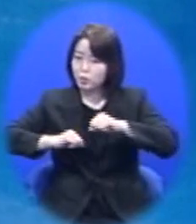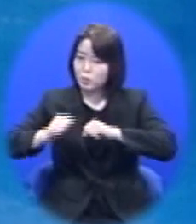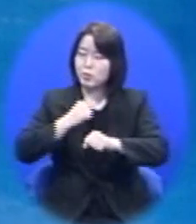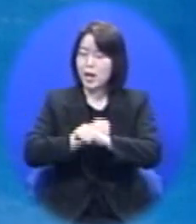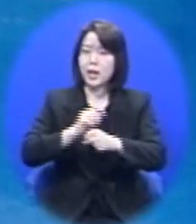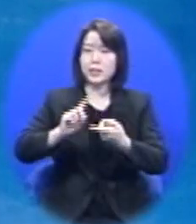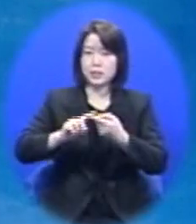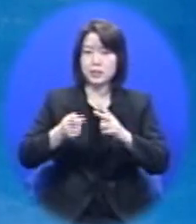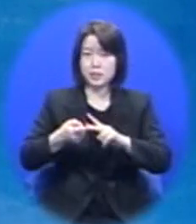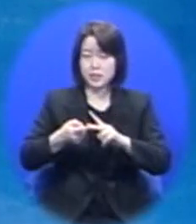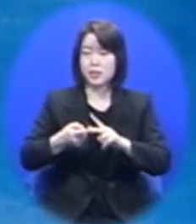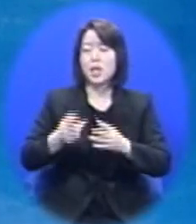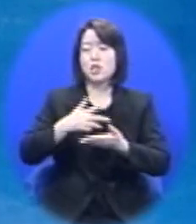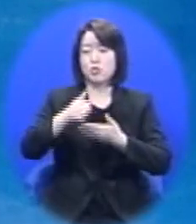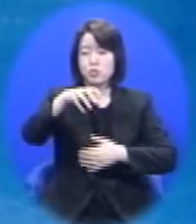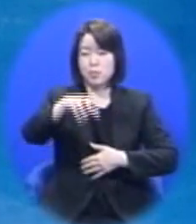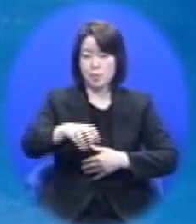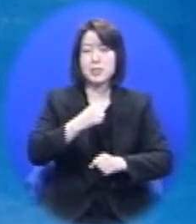해야 합니다.